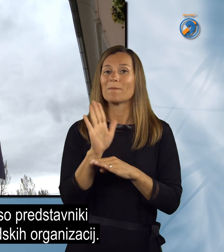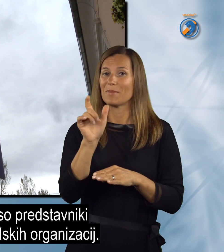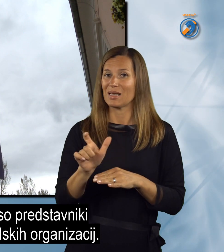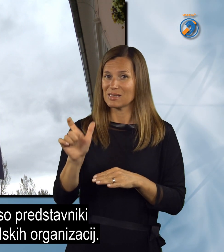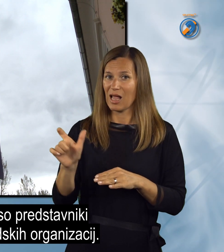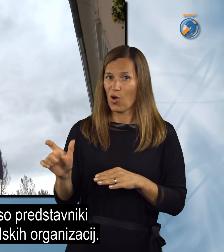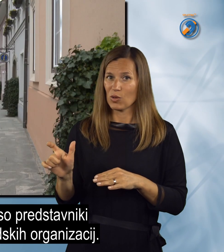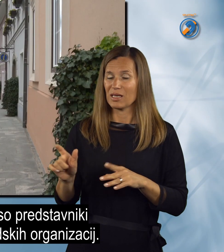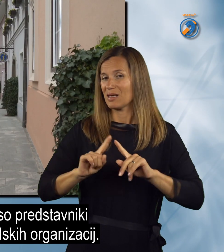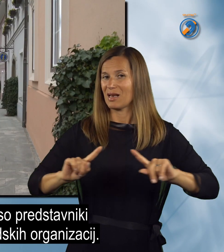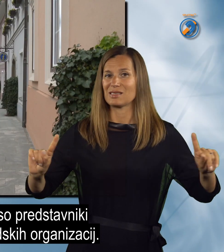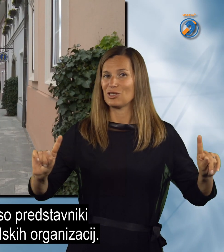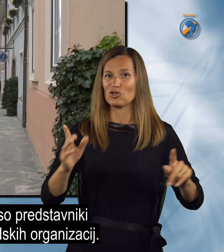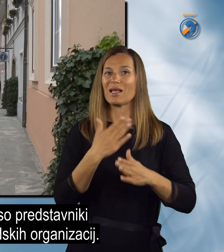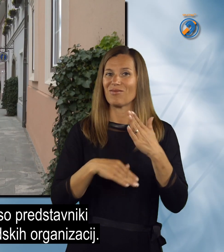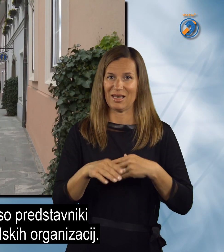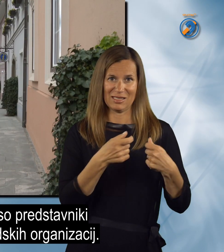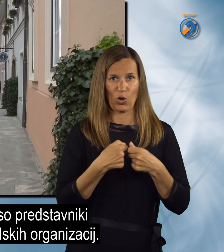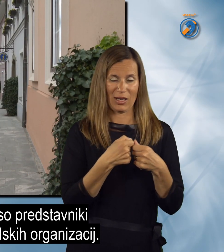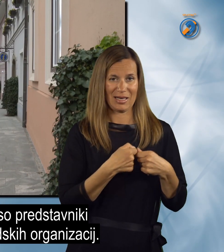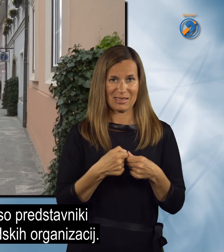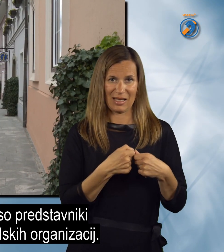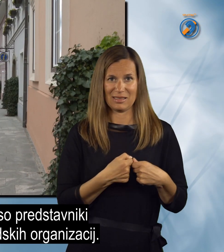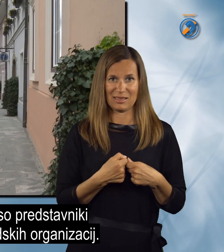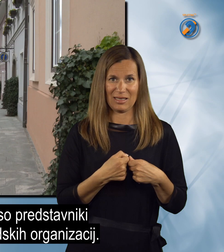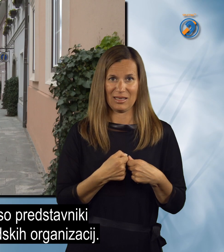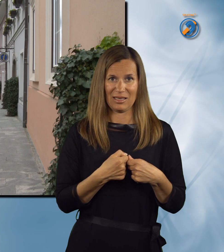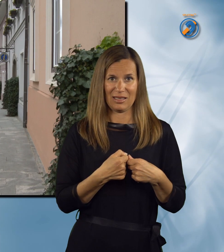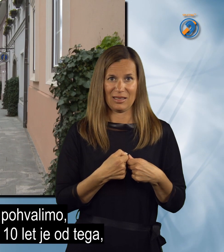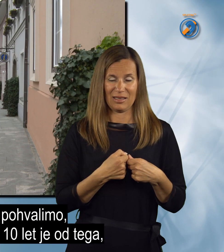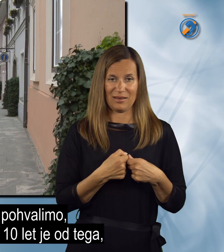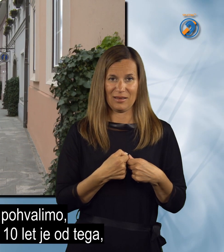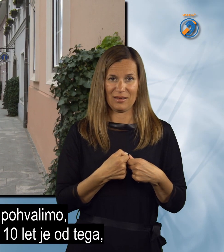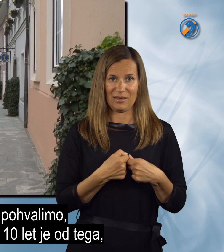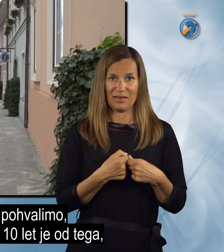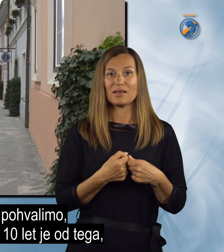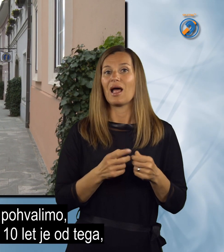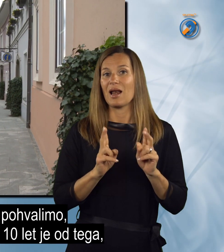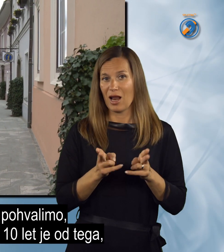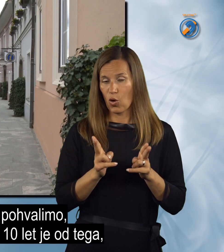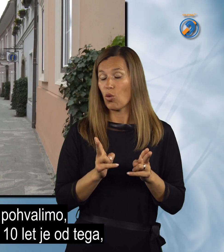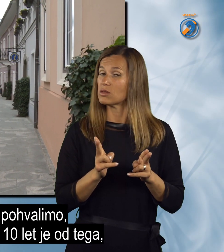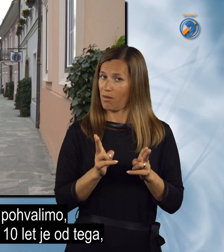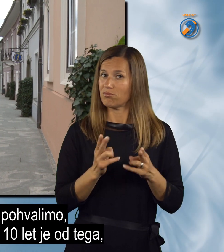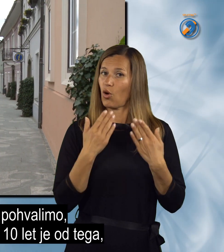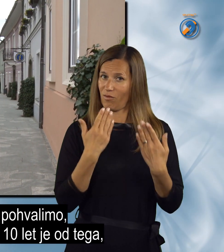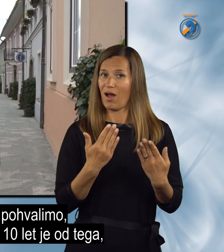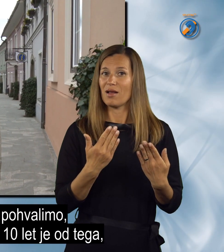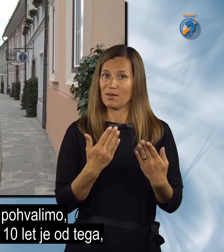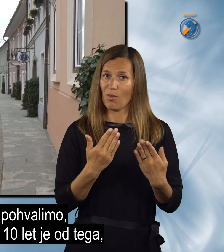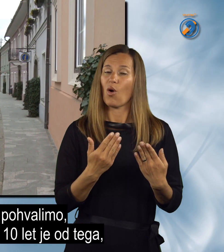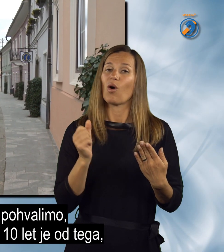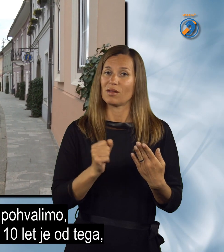so predstavniki različnih invalidskih organizacij in lahko se